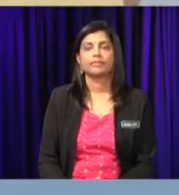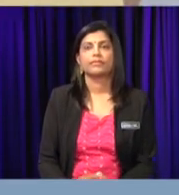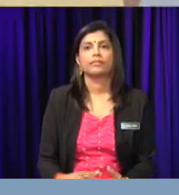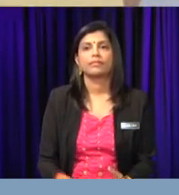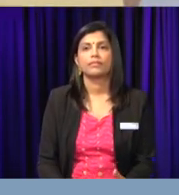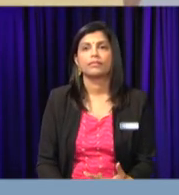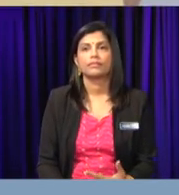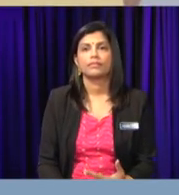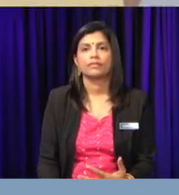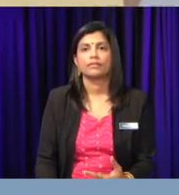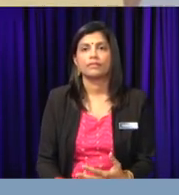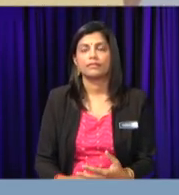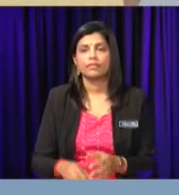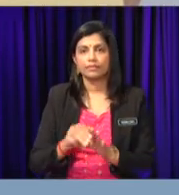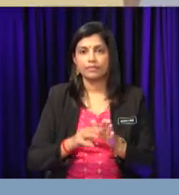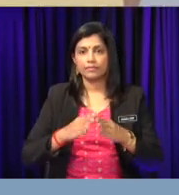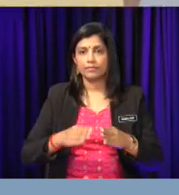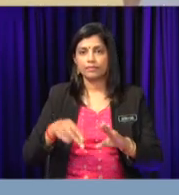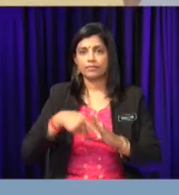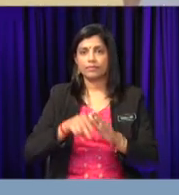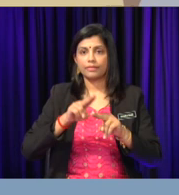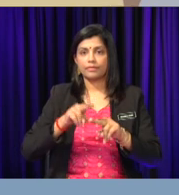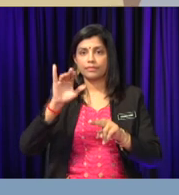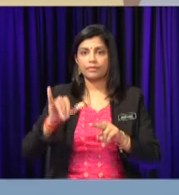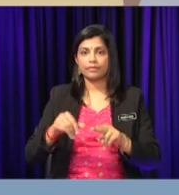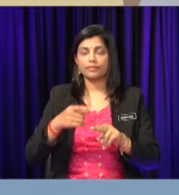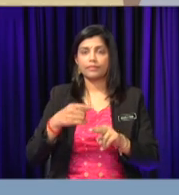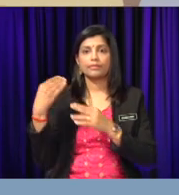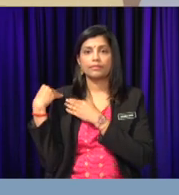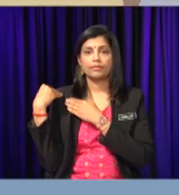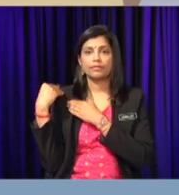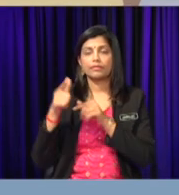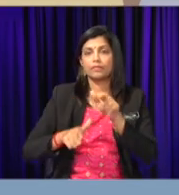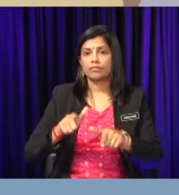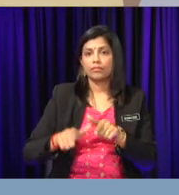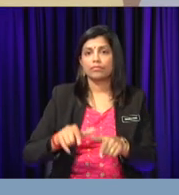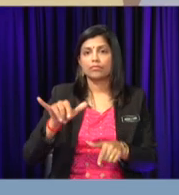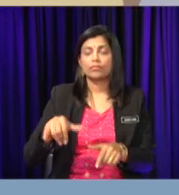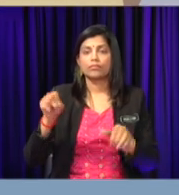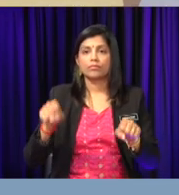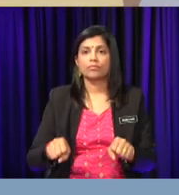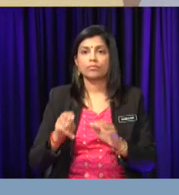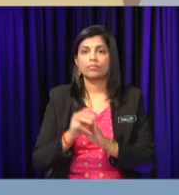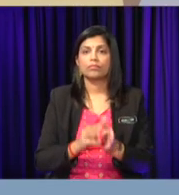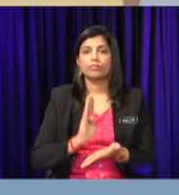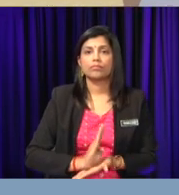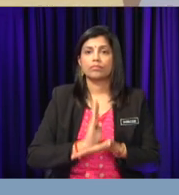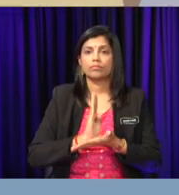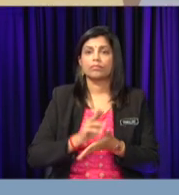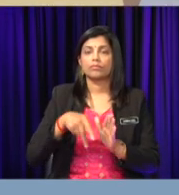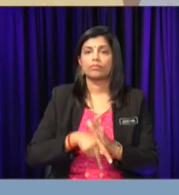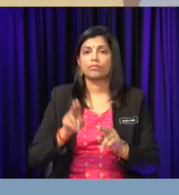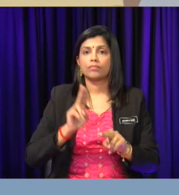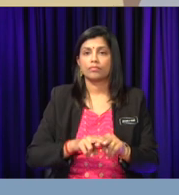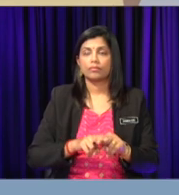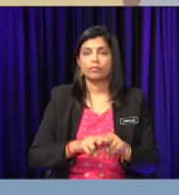sebagai penduduk yang prihatin langkah-langkah yang boleh membantu penduduk yang